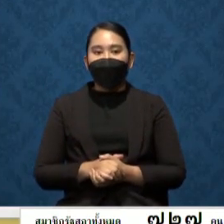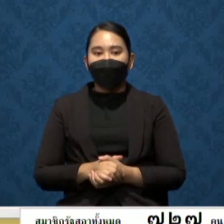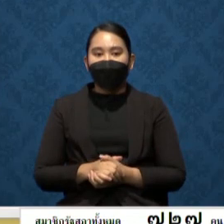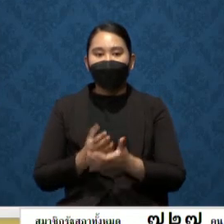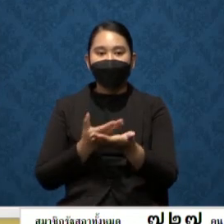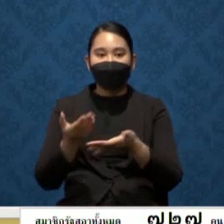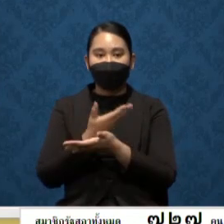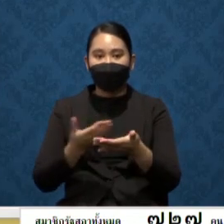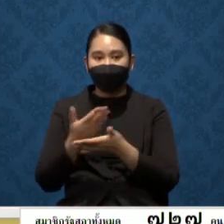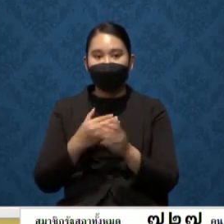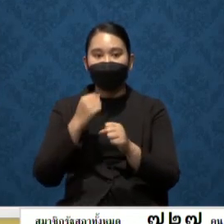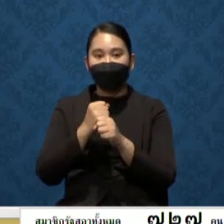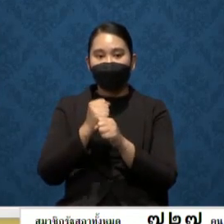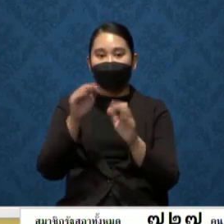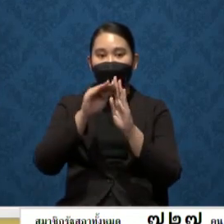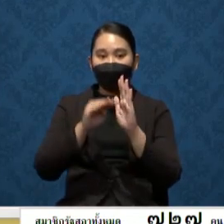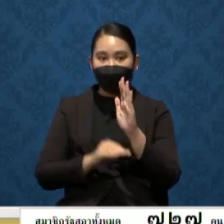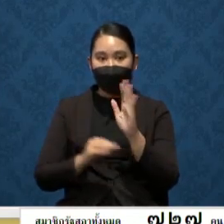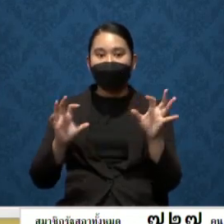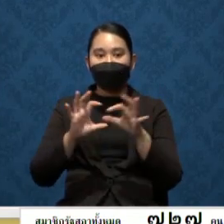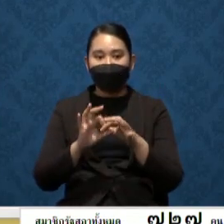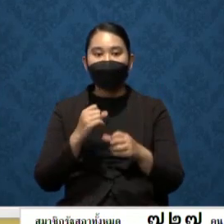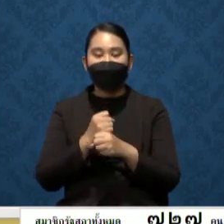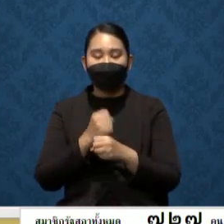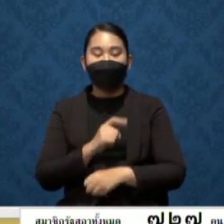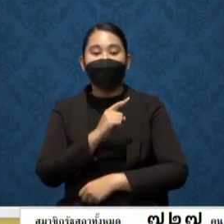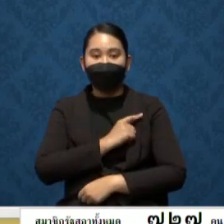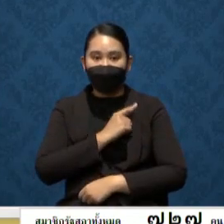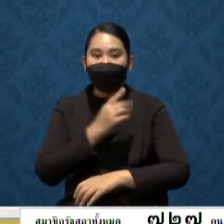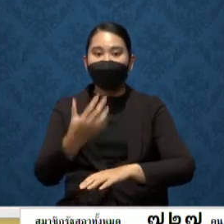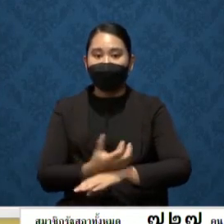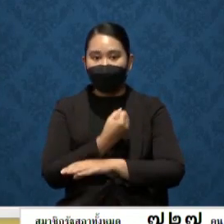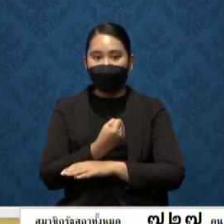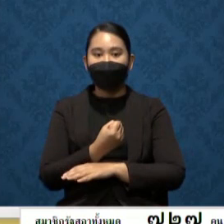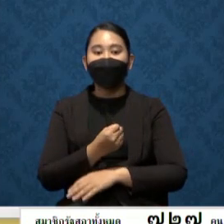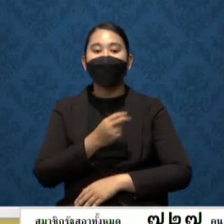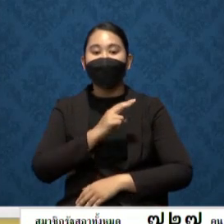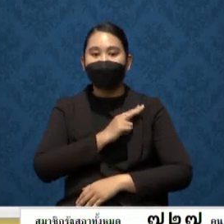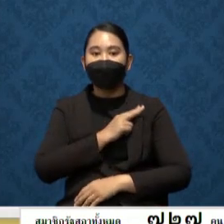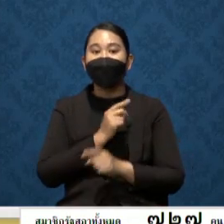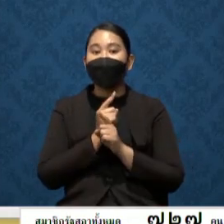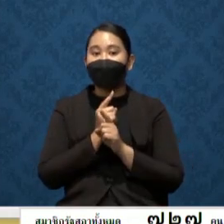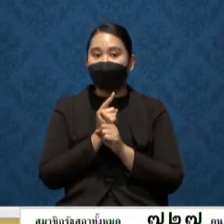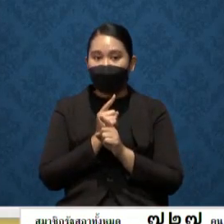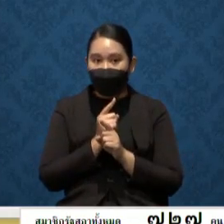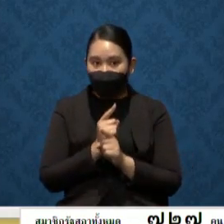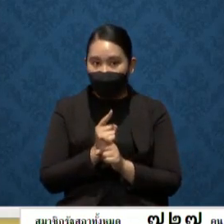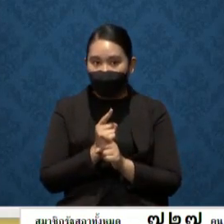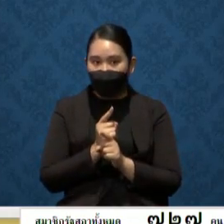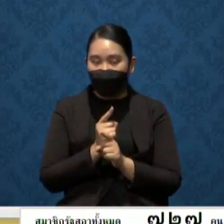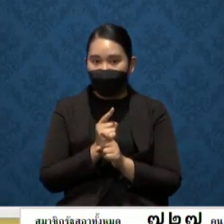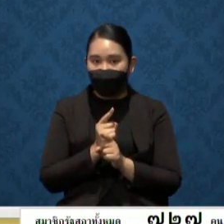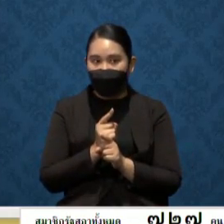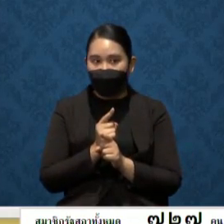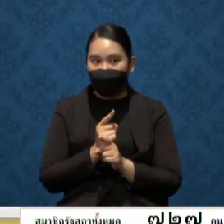การดำเนินงานในส่วนที่เกี่ยวกับหน้าที่และนาจของตนตามแต่ลักษณะสภาพ